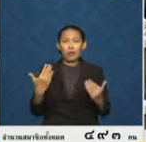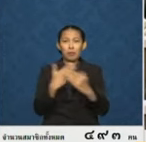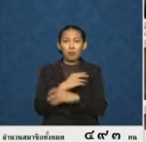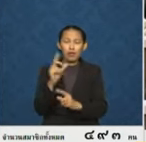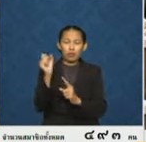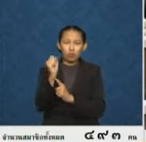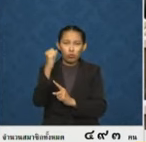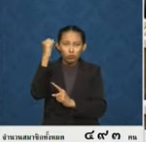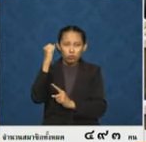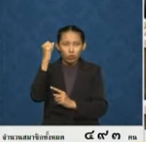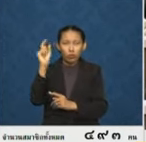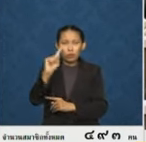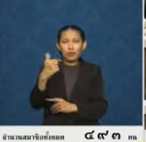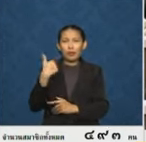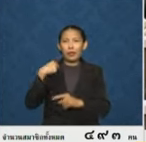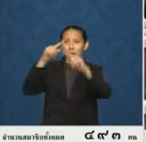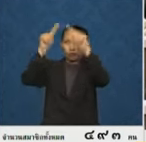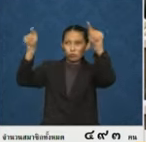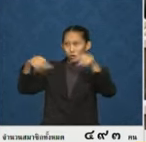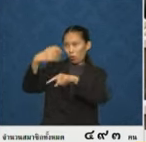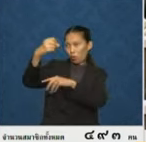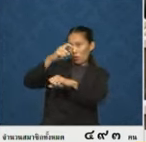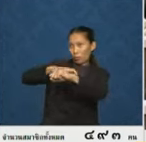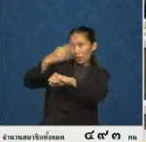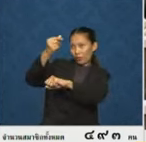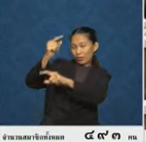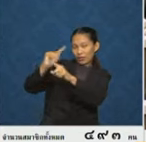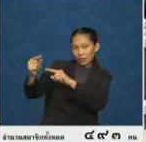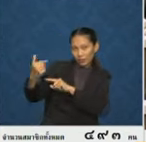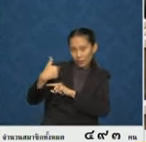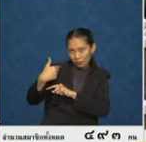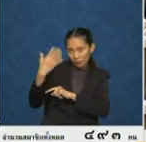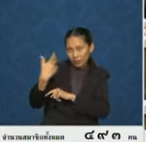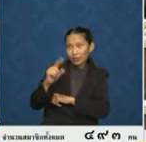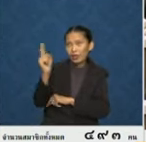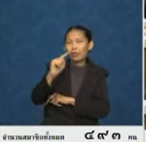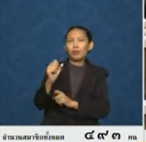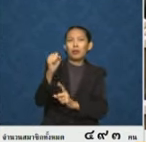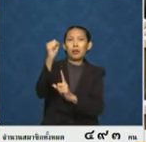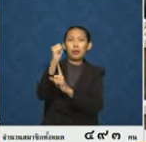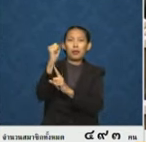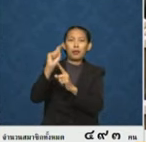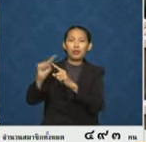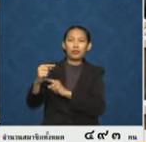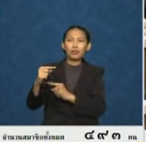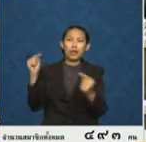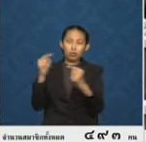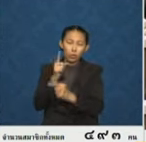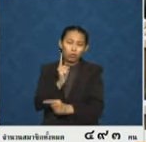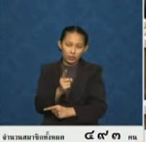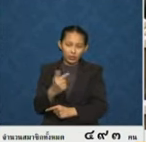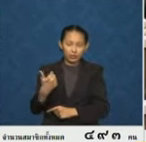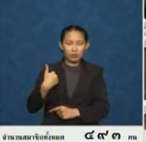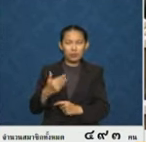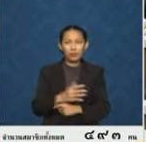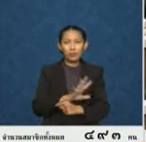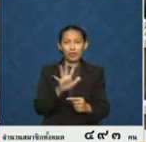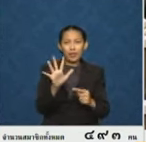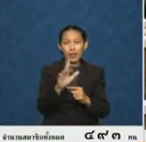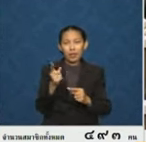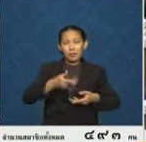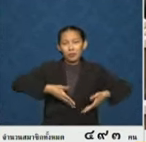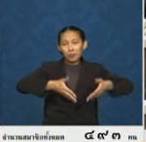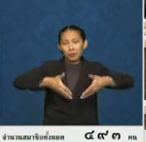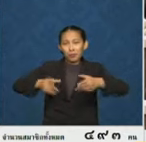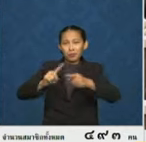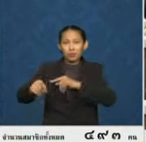เมล์แบบเก่าให้มีจอบอกเวลารอรถเมล์บอกเวลารถเมล์แล้วก็อัปเดตป้ายบอกเส้นทางการเดินรถให้ตรงกับความเป็นจริงด้วยครับ 5มีถนนหลายเส้น